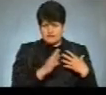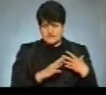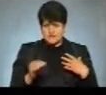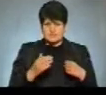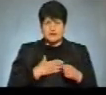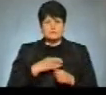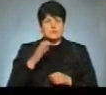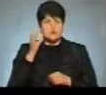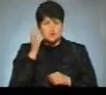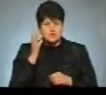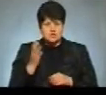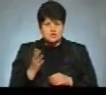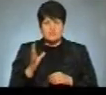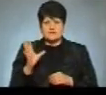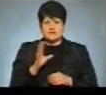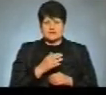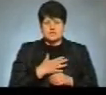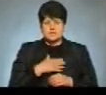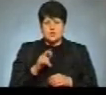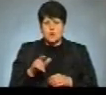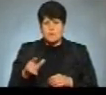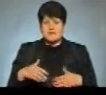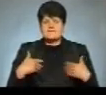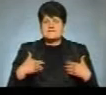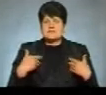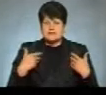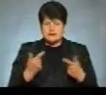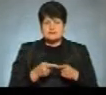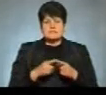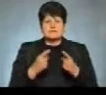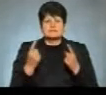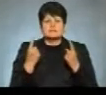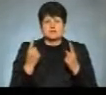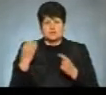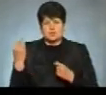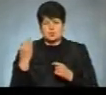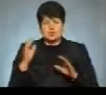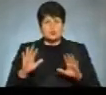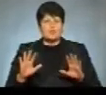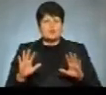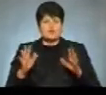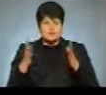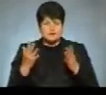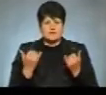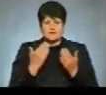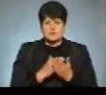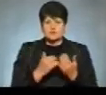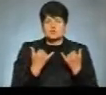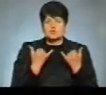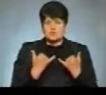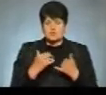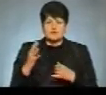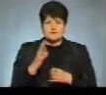наших слухачів, всіх наших громадян вітаю з цією визначною історичною подією, яка склалася сьогодні. Всі